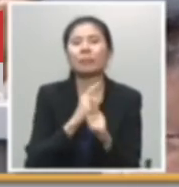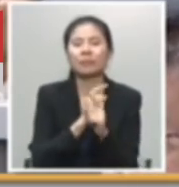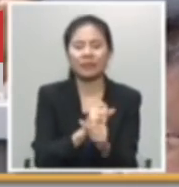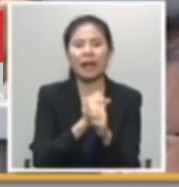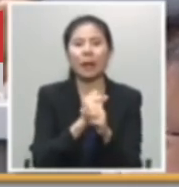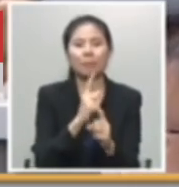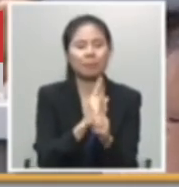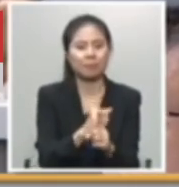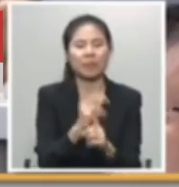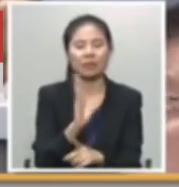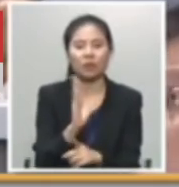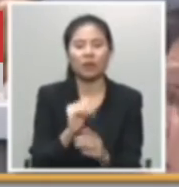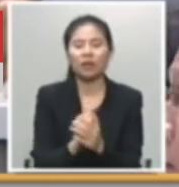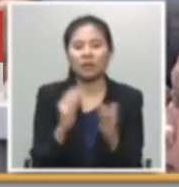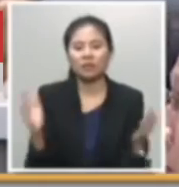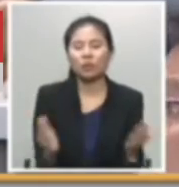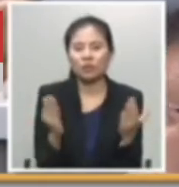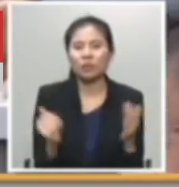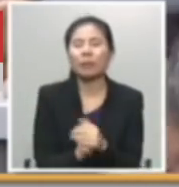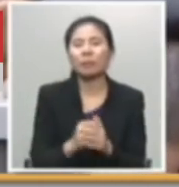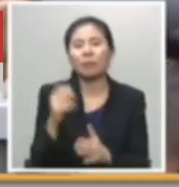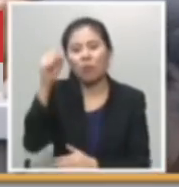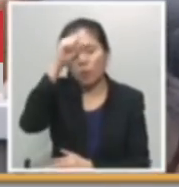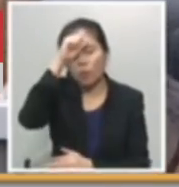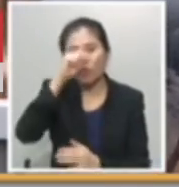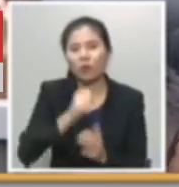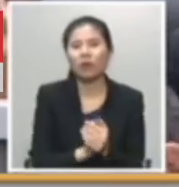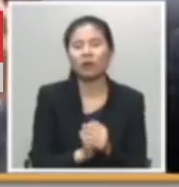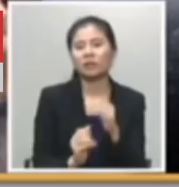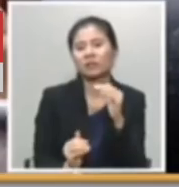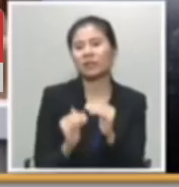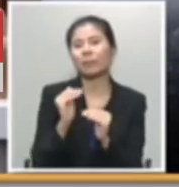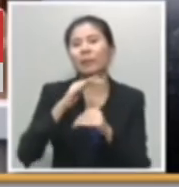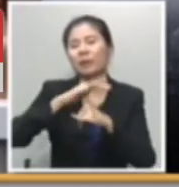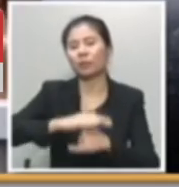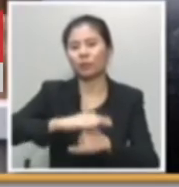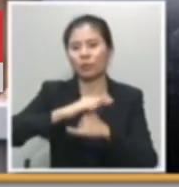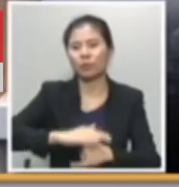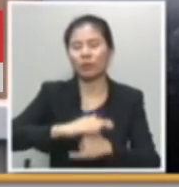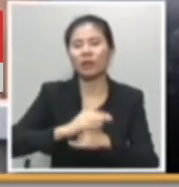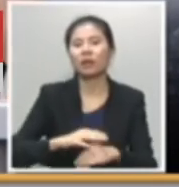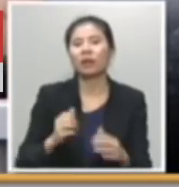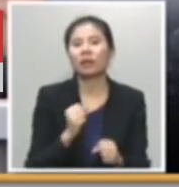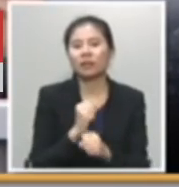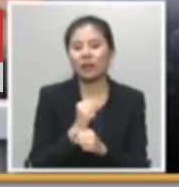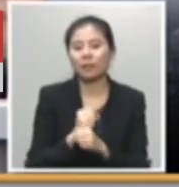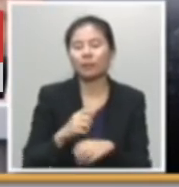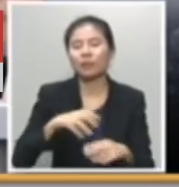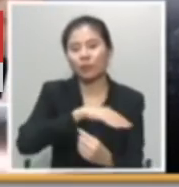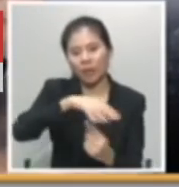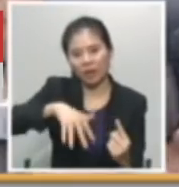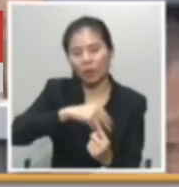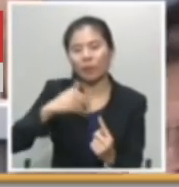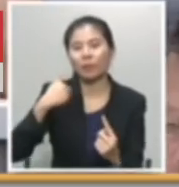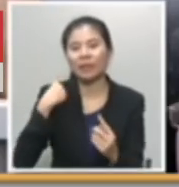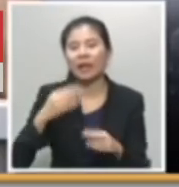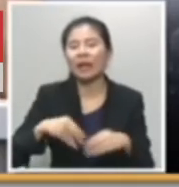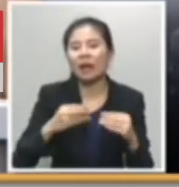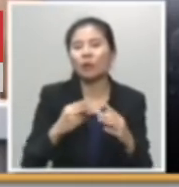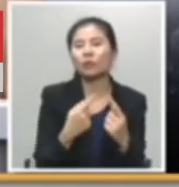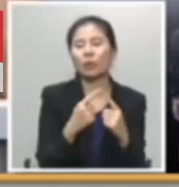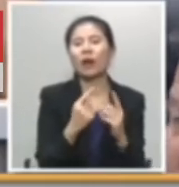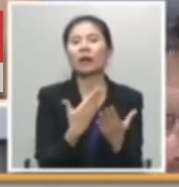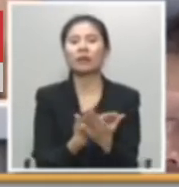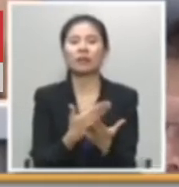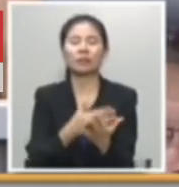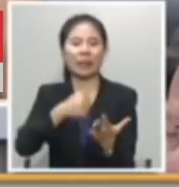ดีกว่าส่งเสริมแบบโง่ๆเสียเปรียบเสียทรัพยากรมากเลยนะครับแล้วก็รายได้ก็ต่ำเ